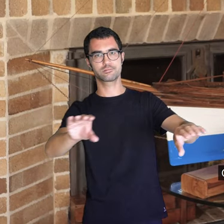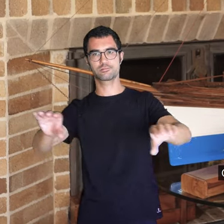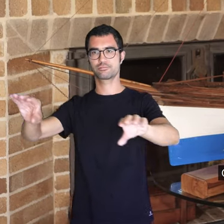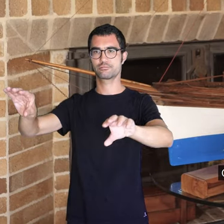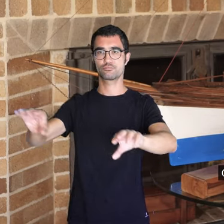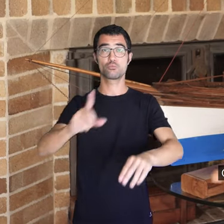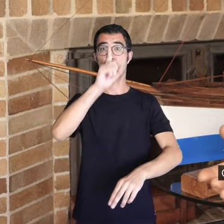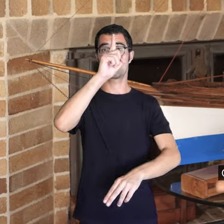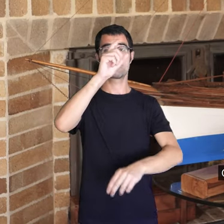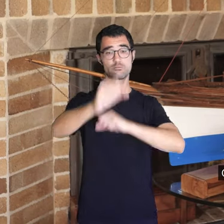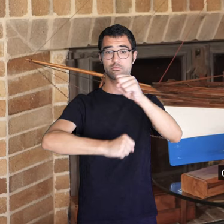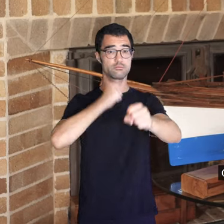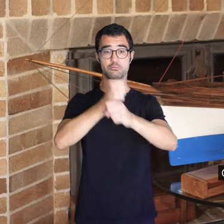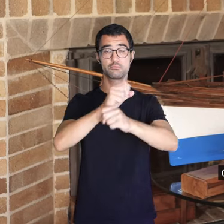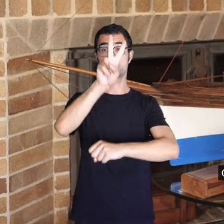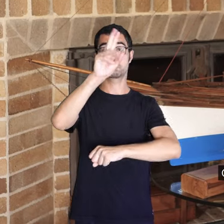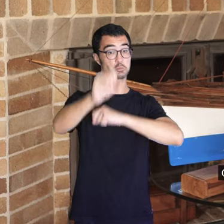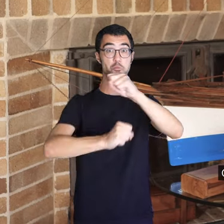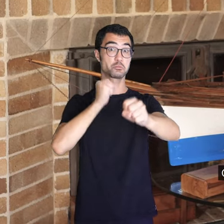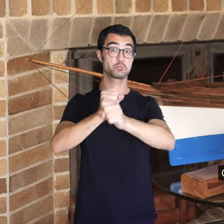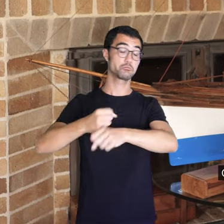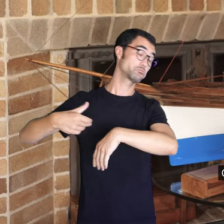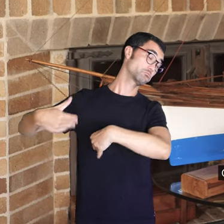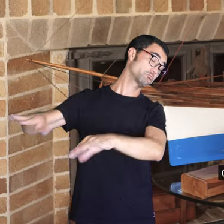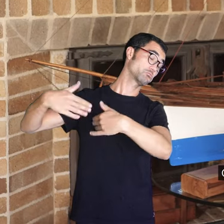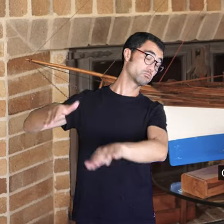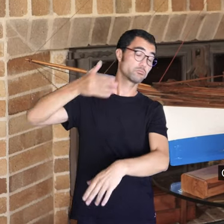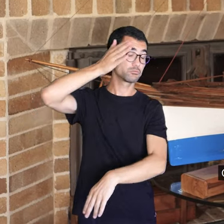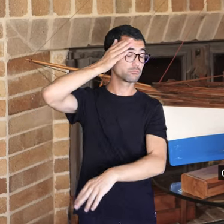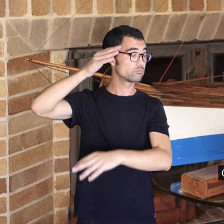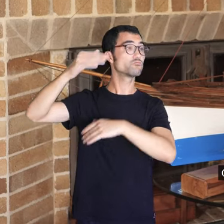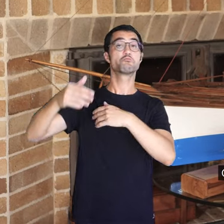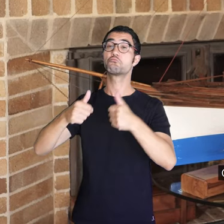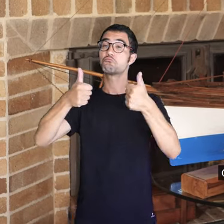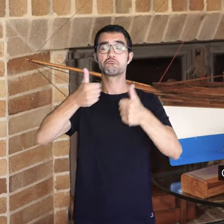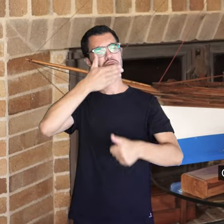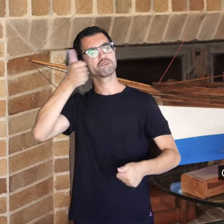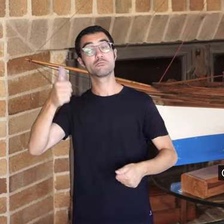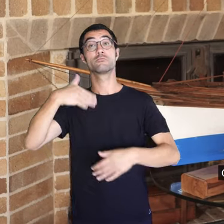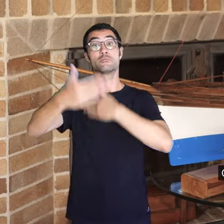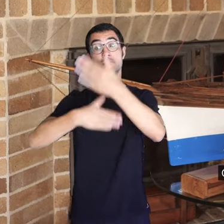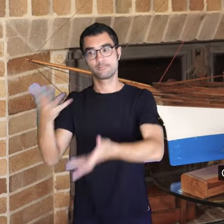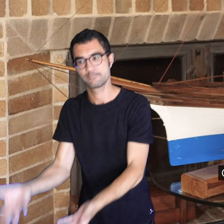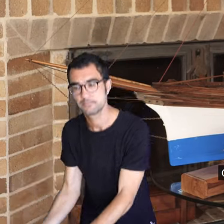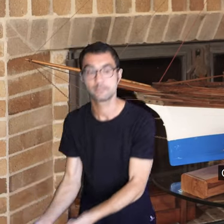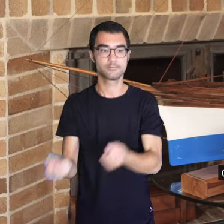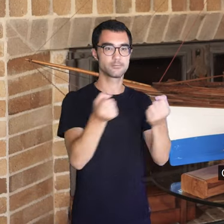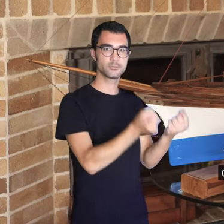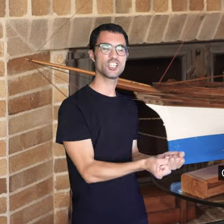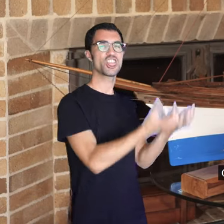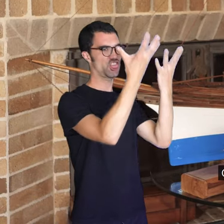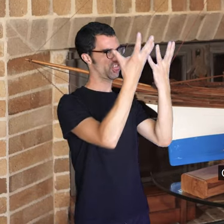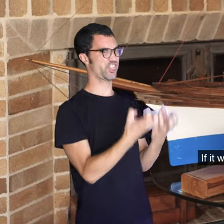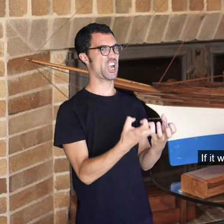pues, si estava un any o dos, no li feia gent de mal, al contrari. Després ho havies de treure i deixava secar